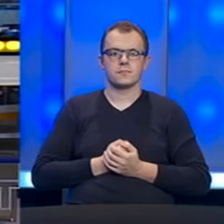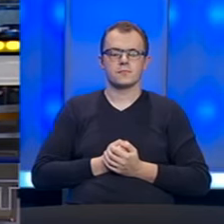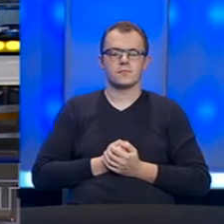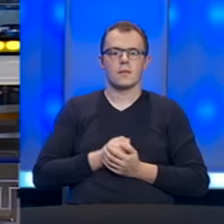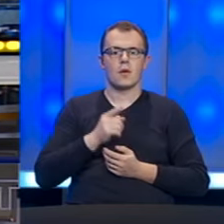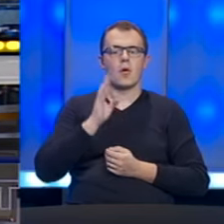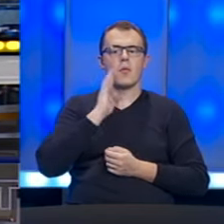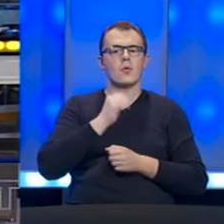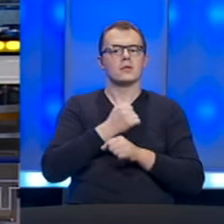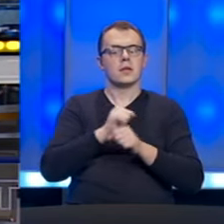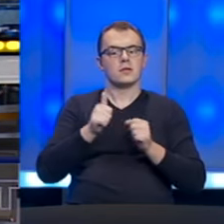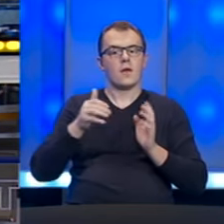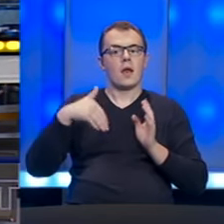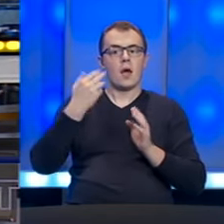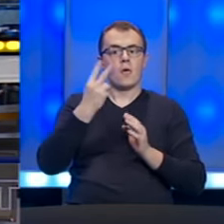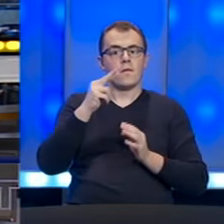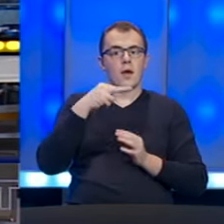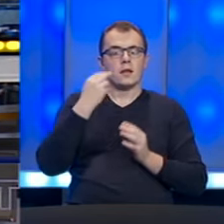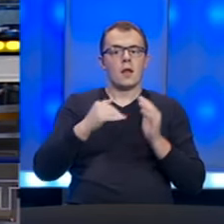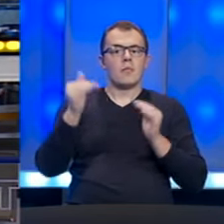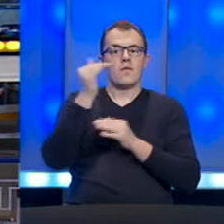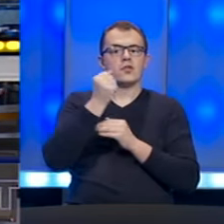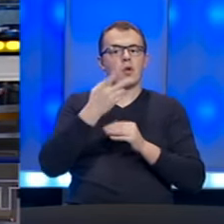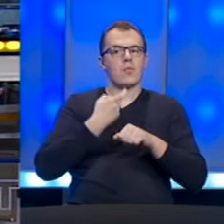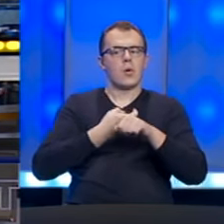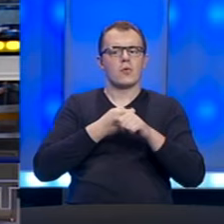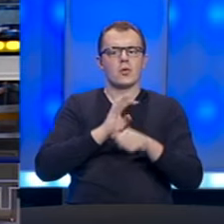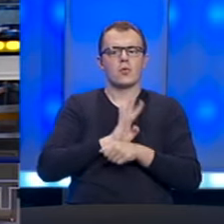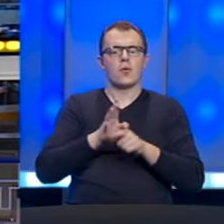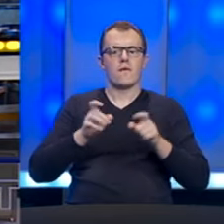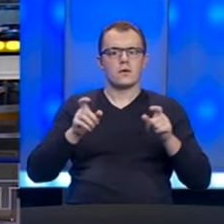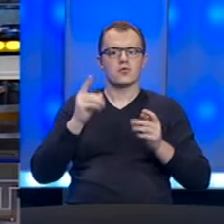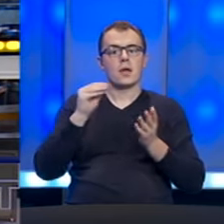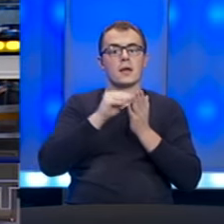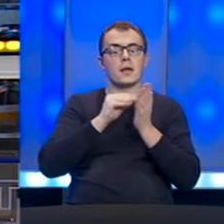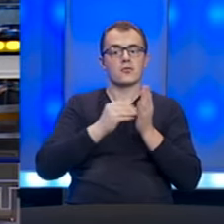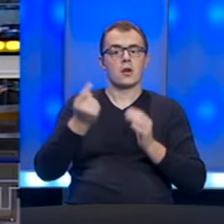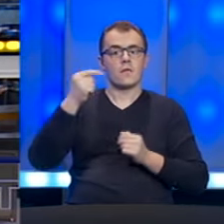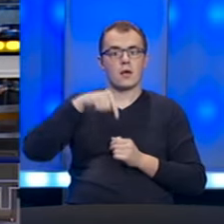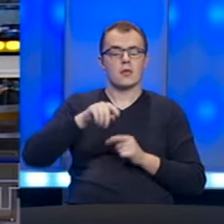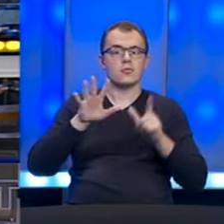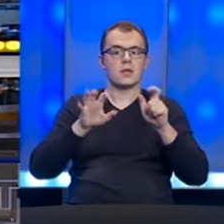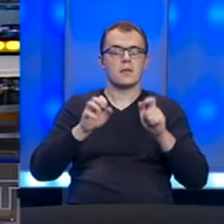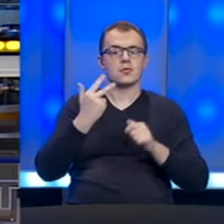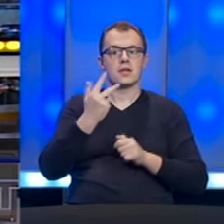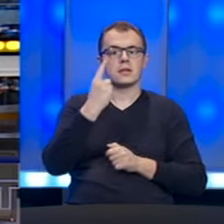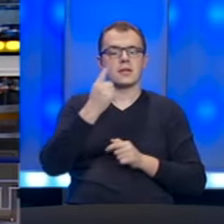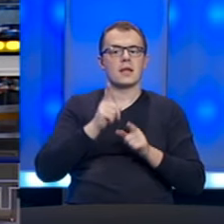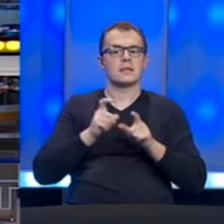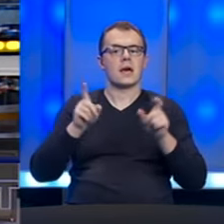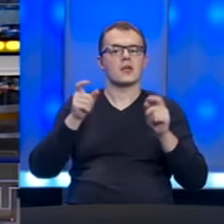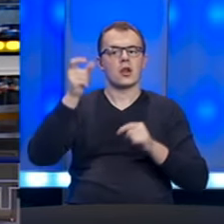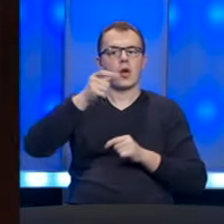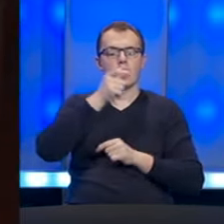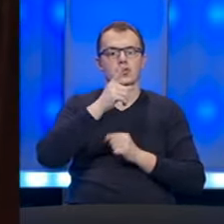U Bosni i Hercegovini je nakon 2 dana povećanog broja oboljelih od koronavirusa registrovana 1731 zaražena